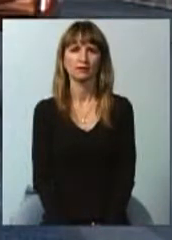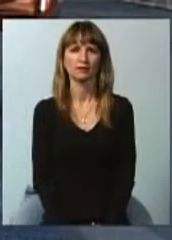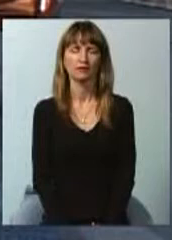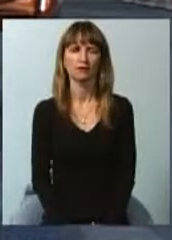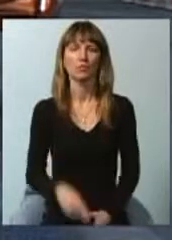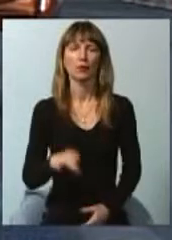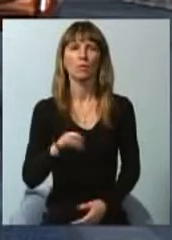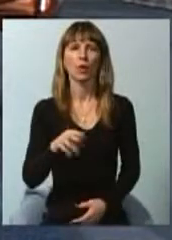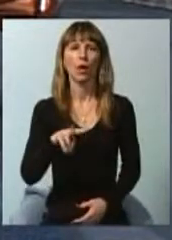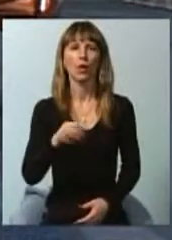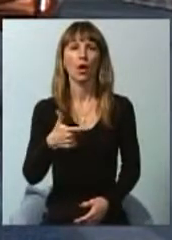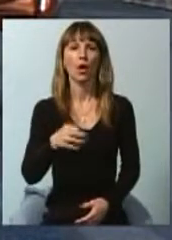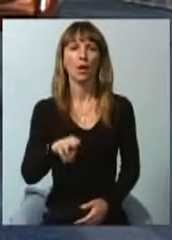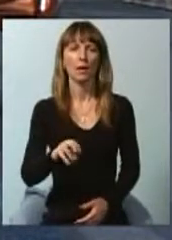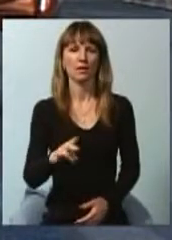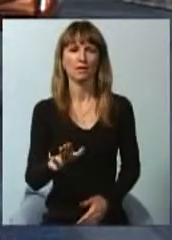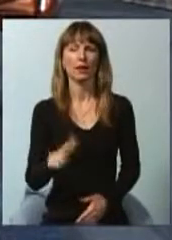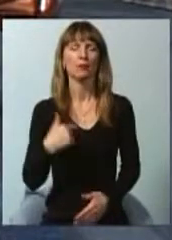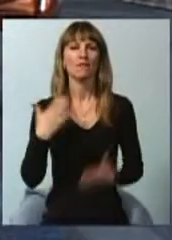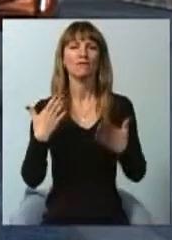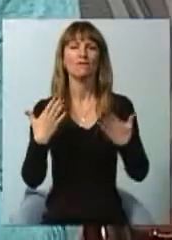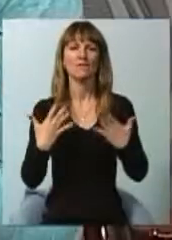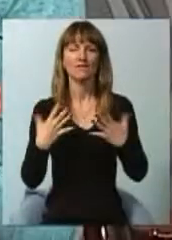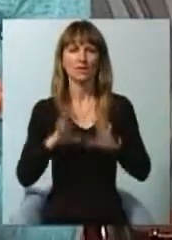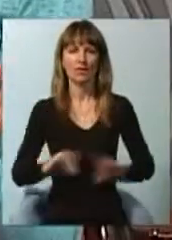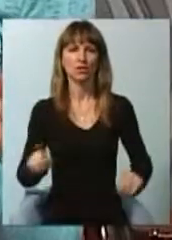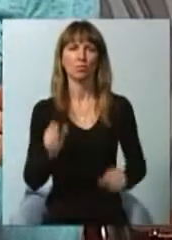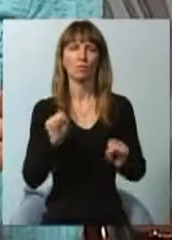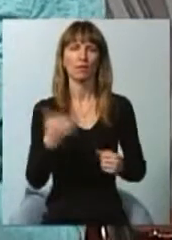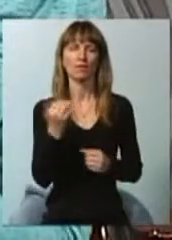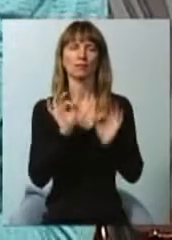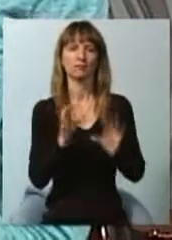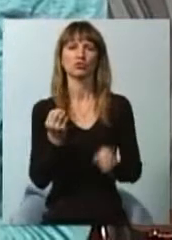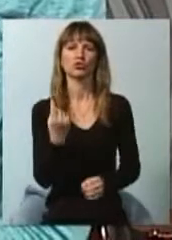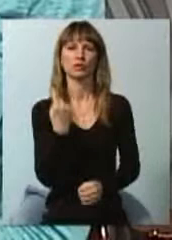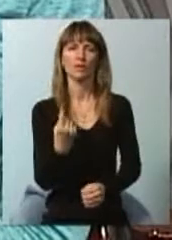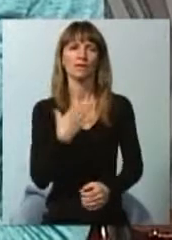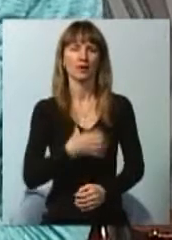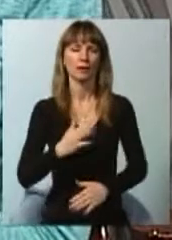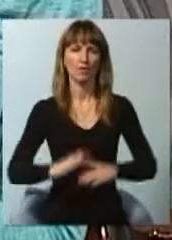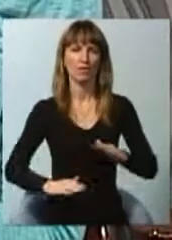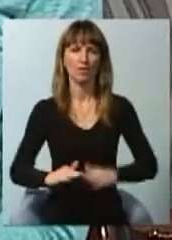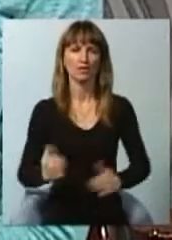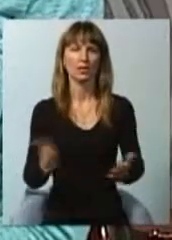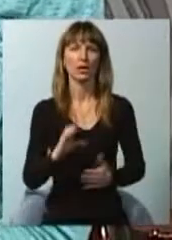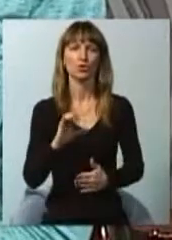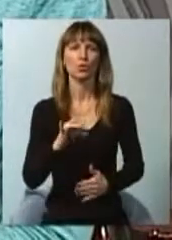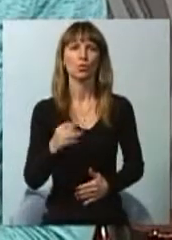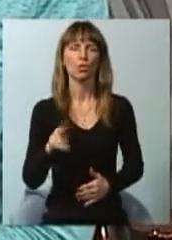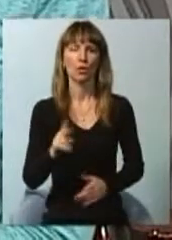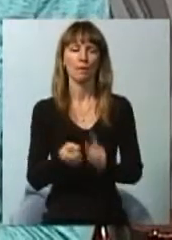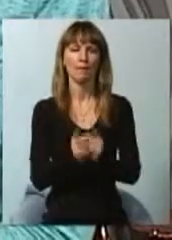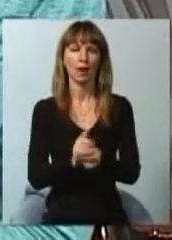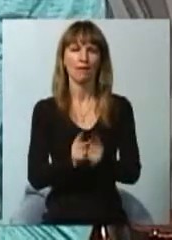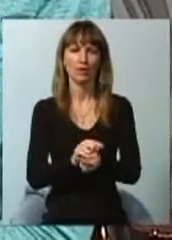Про логопедів, здається, ми вже все, що могли, вам розказали. Проте є ще одна така дуже важлива професія, як